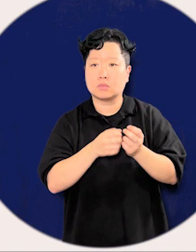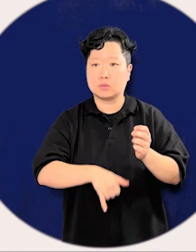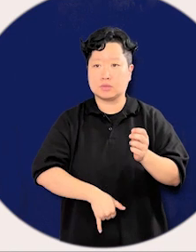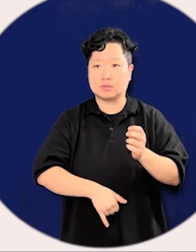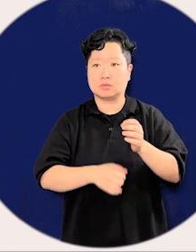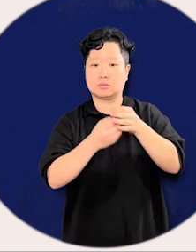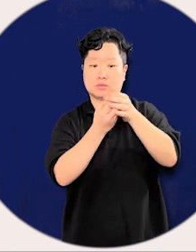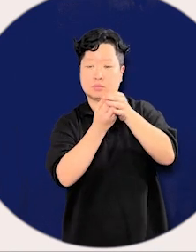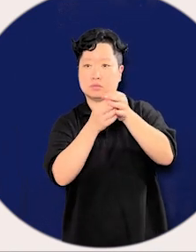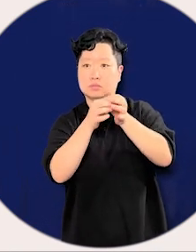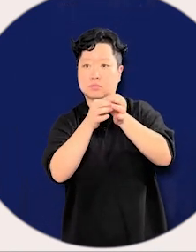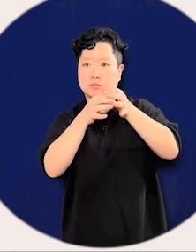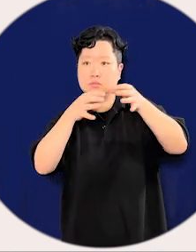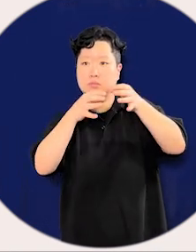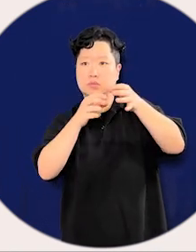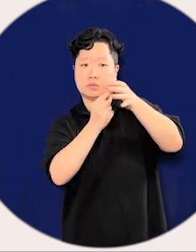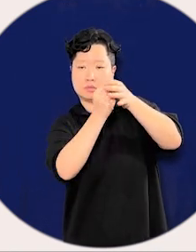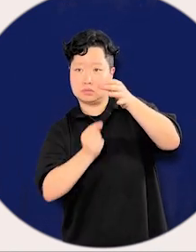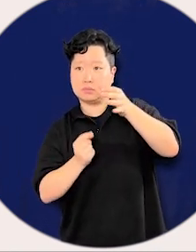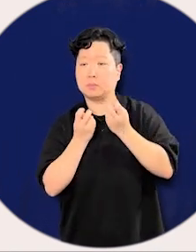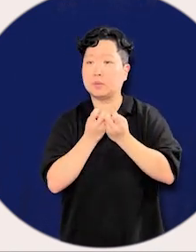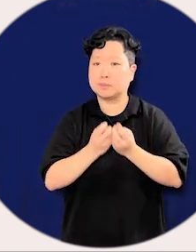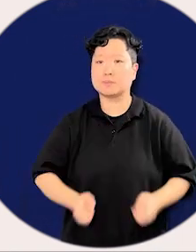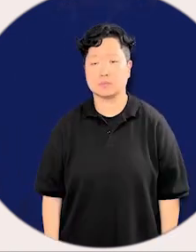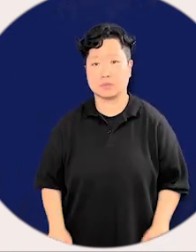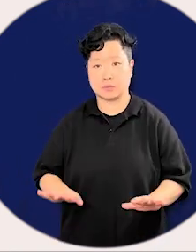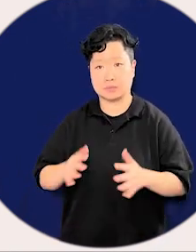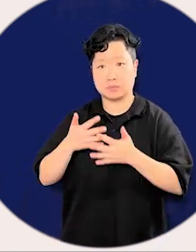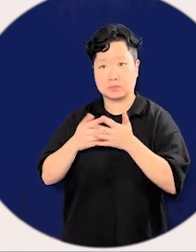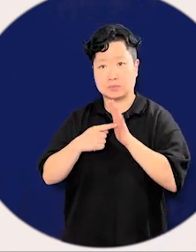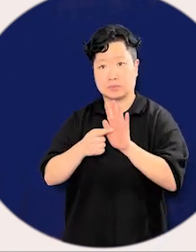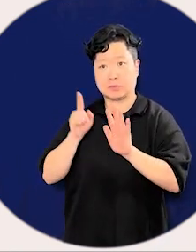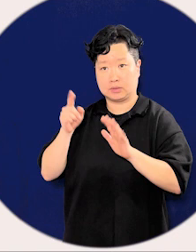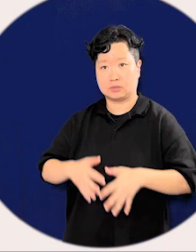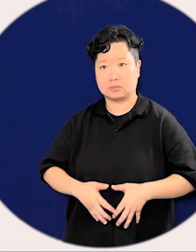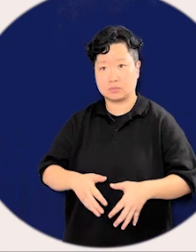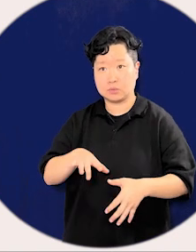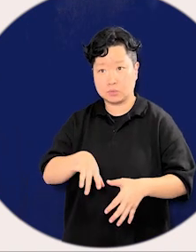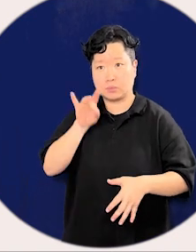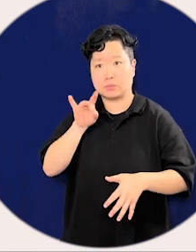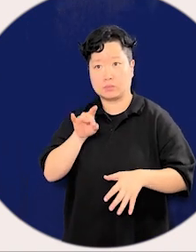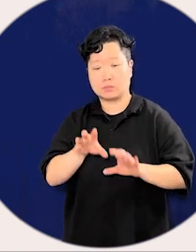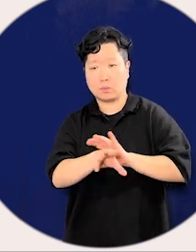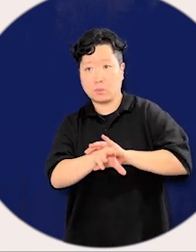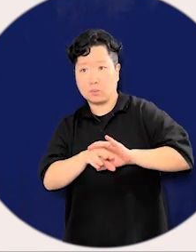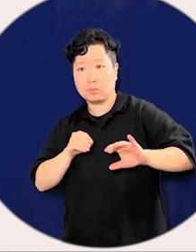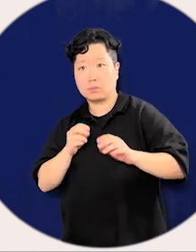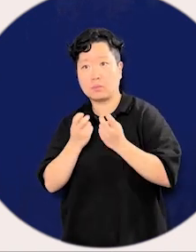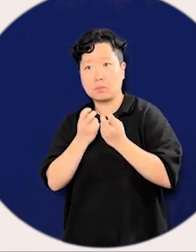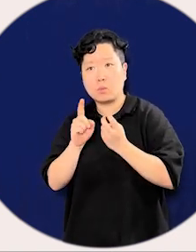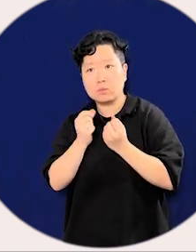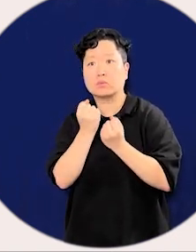경부 확장 배출술이라는 방법으로 진행됩니다. 이 영상에서는 임신 초기의 진공 흡입술 방법에